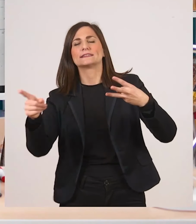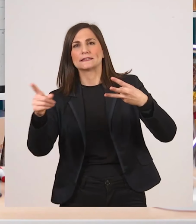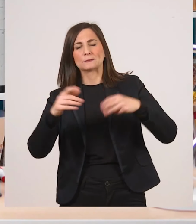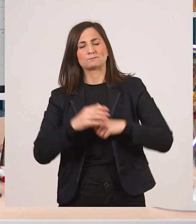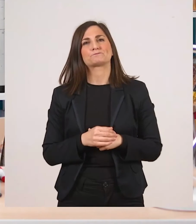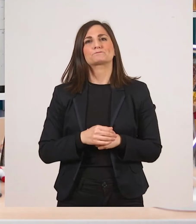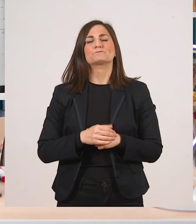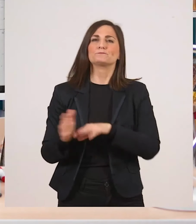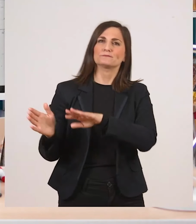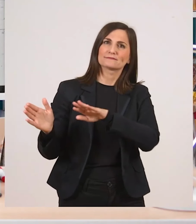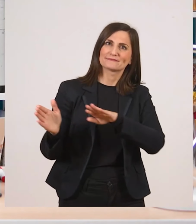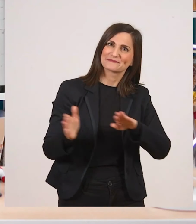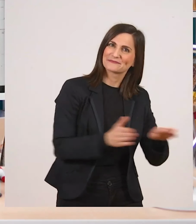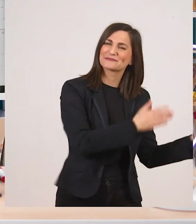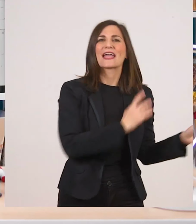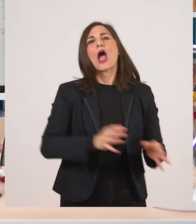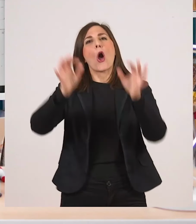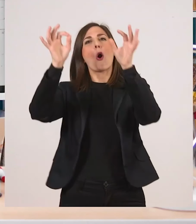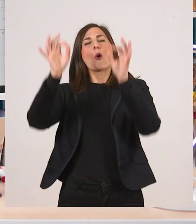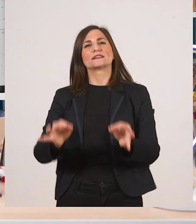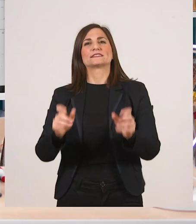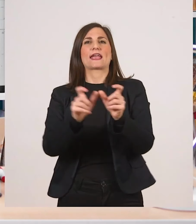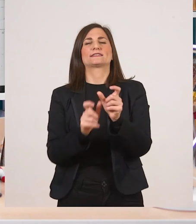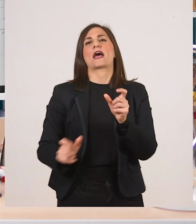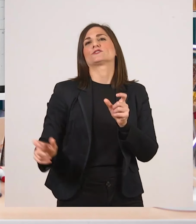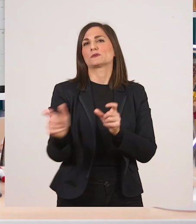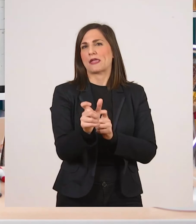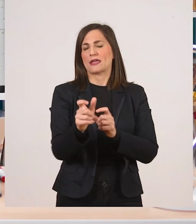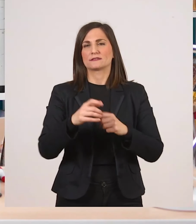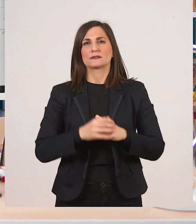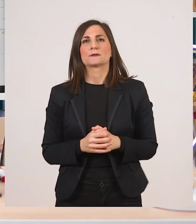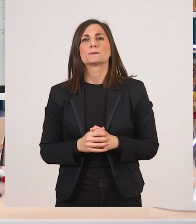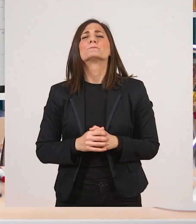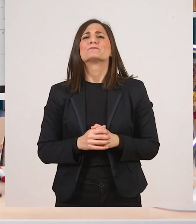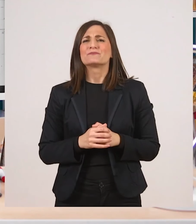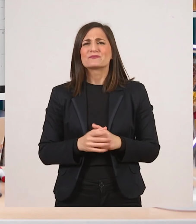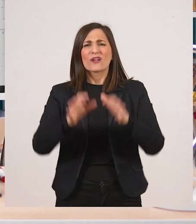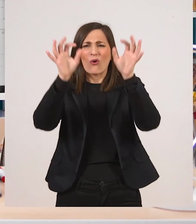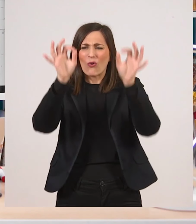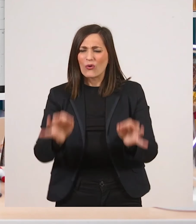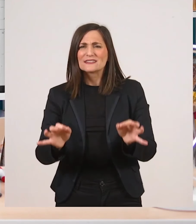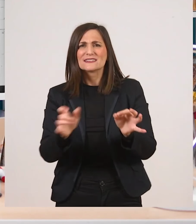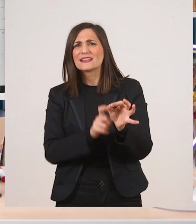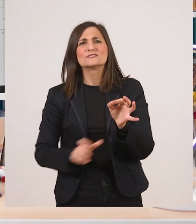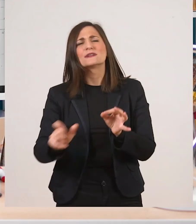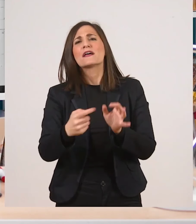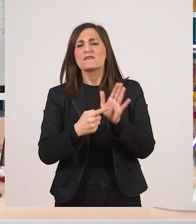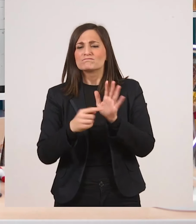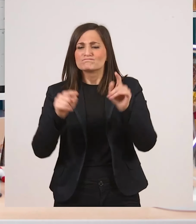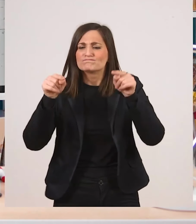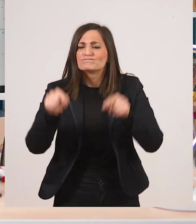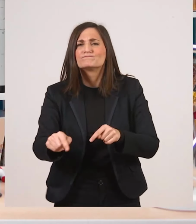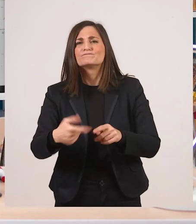τις οριστικές αντωνυμίες. Οι οριστικές αντωνυμίες, όπως λέει και η λέξη,